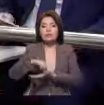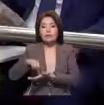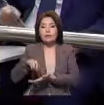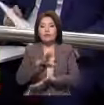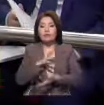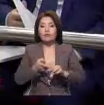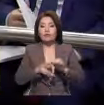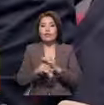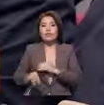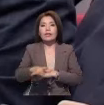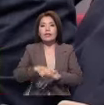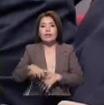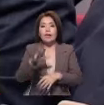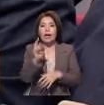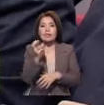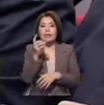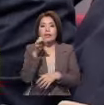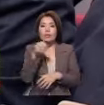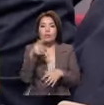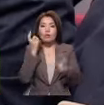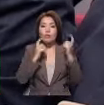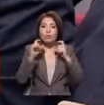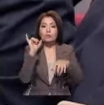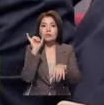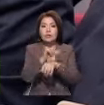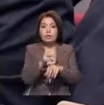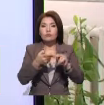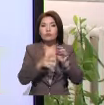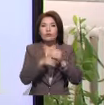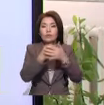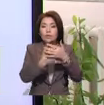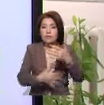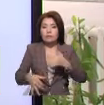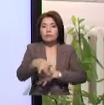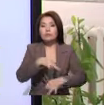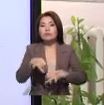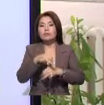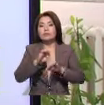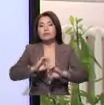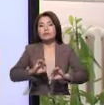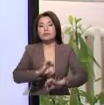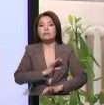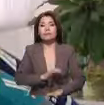Олар елордадағы Қазақ агротехникалық зерттеу университетіне барып, саладағы сан түрлі мәселелер бойынша сөз қозғады.